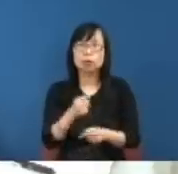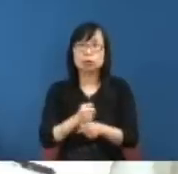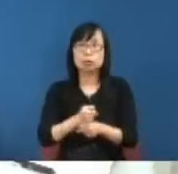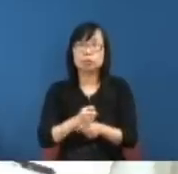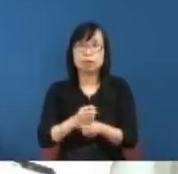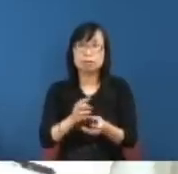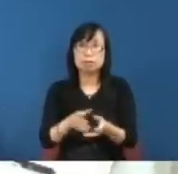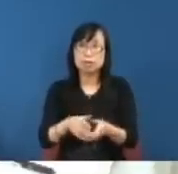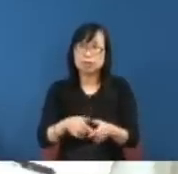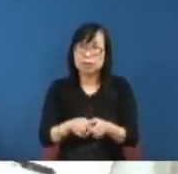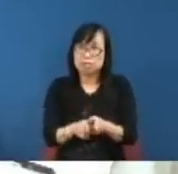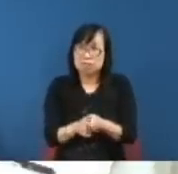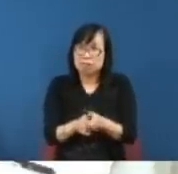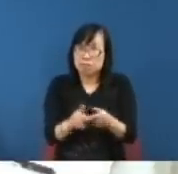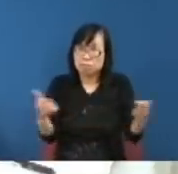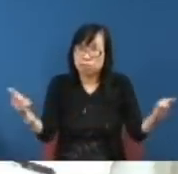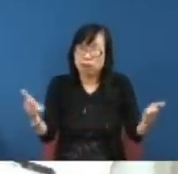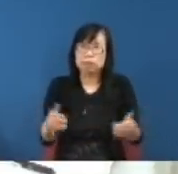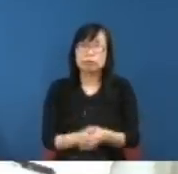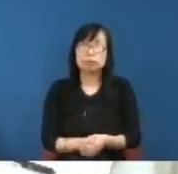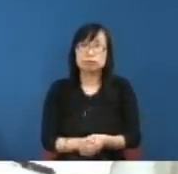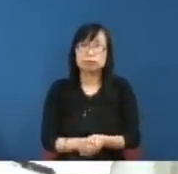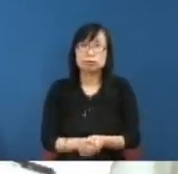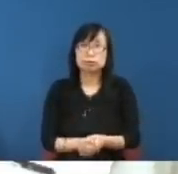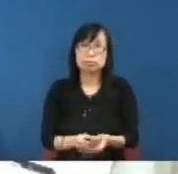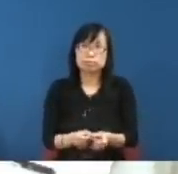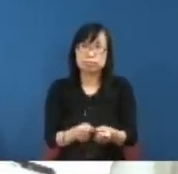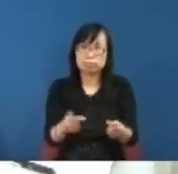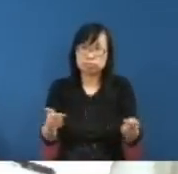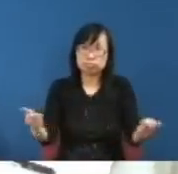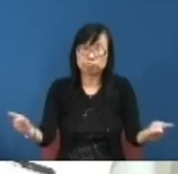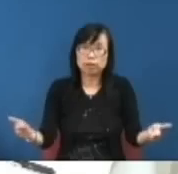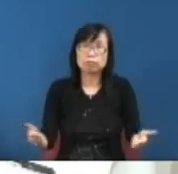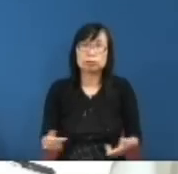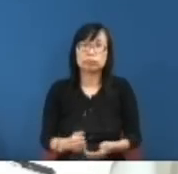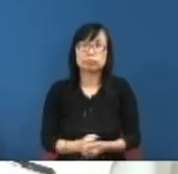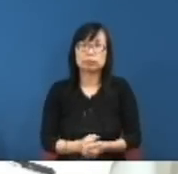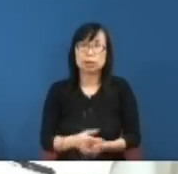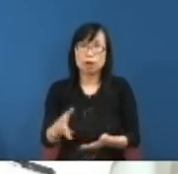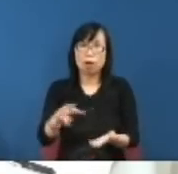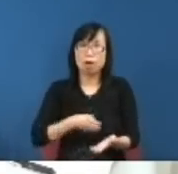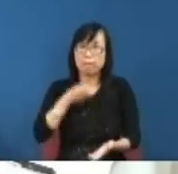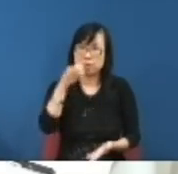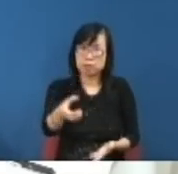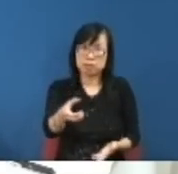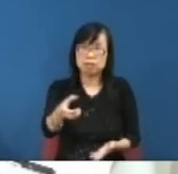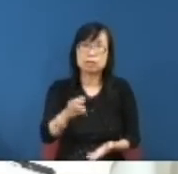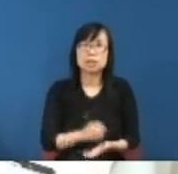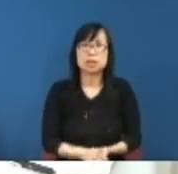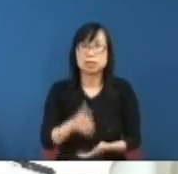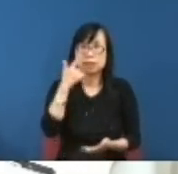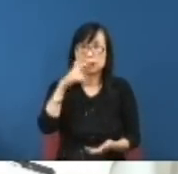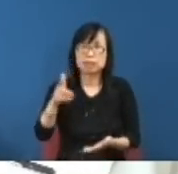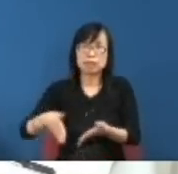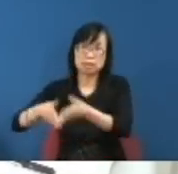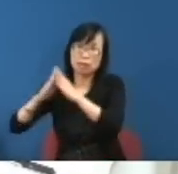貨膨脹之下呢，是得到這個通貨膨脹的大部分。雖然間表面上它要注資去幫那些新興的國家，譬如現